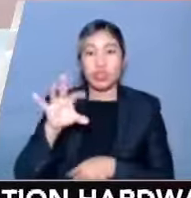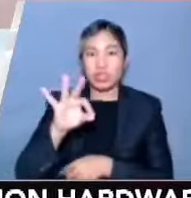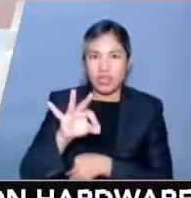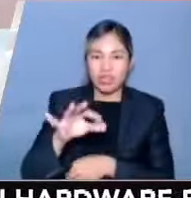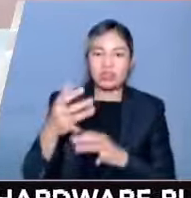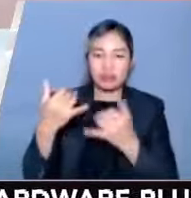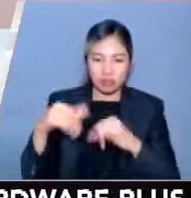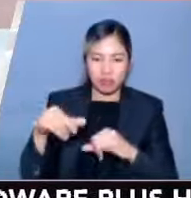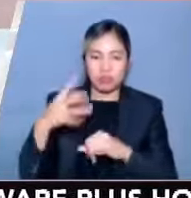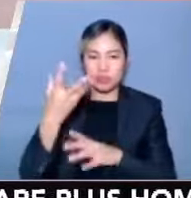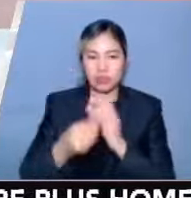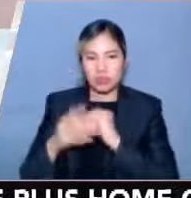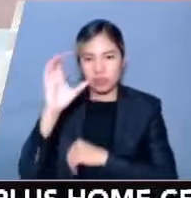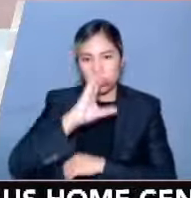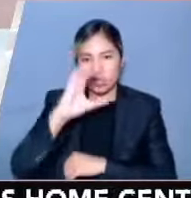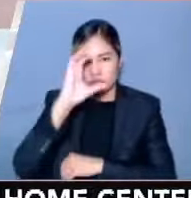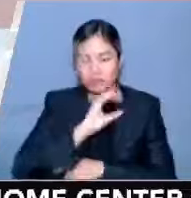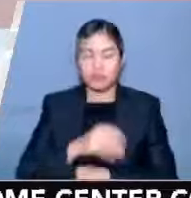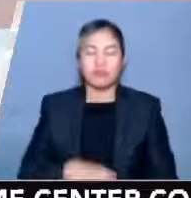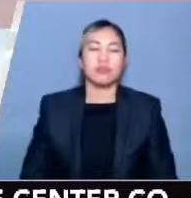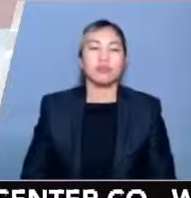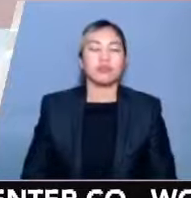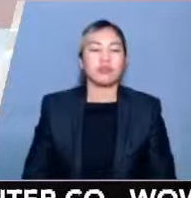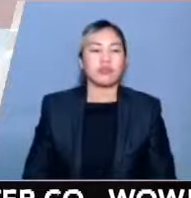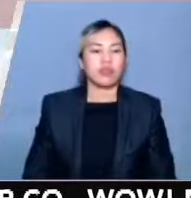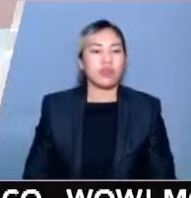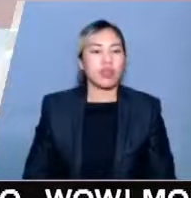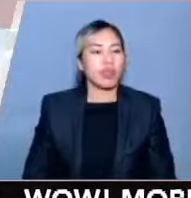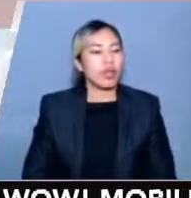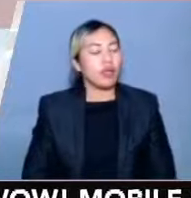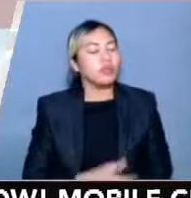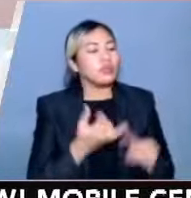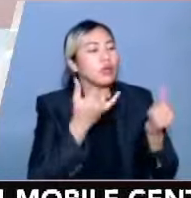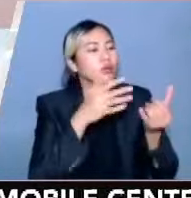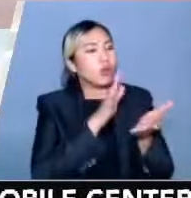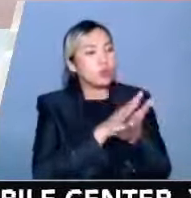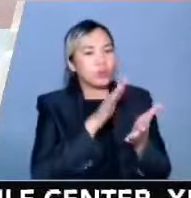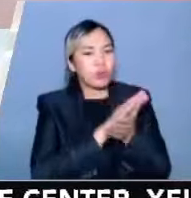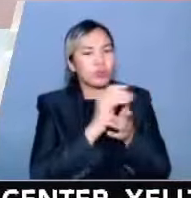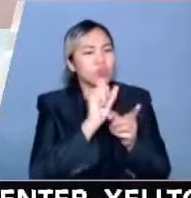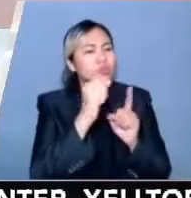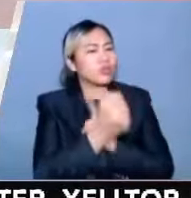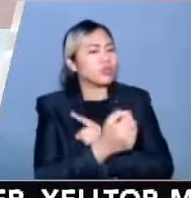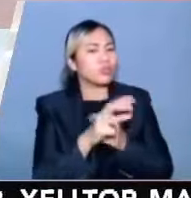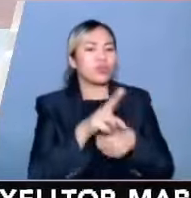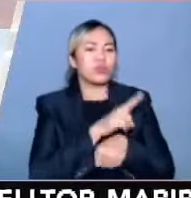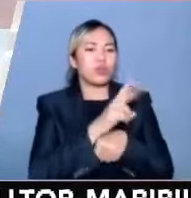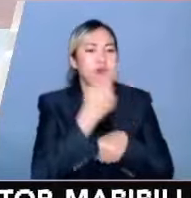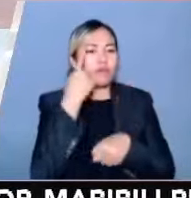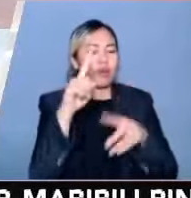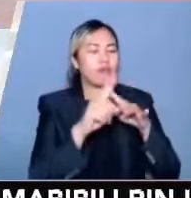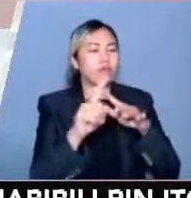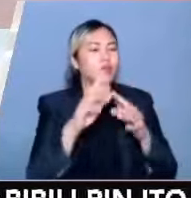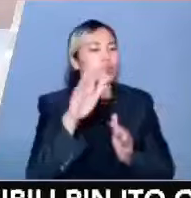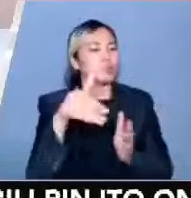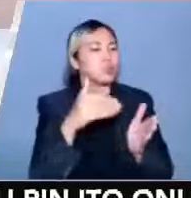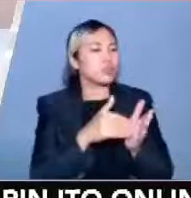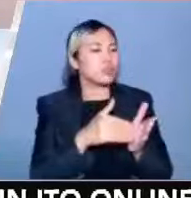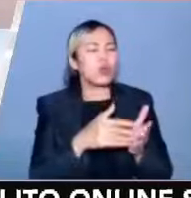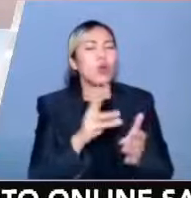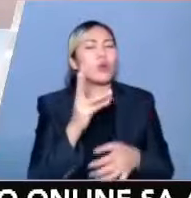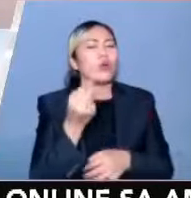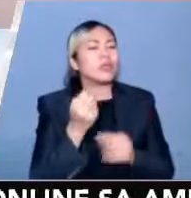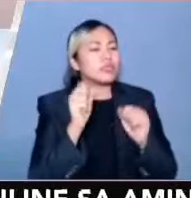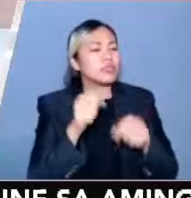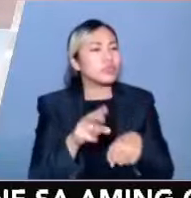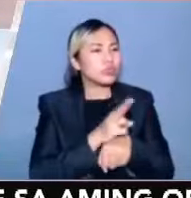Mm-hmm. Kumusta naman po yung lagay ng mga eskwelahan na ginagamit na evacuation center? Kailan po kayo muling magagamit ang mga ito para makapagklase na ulit sa mga lugar